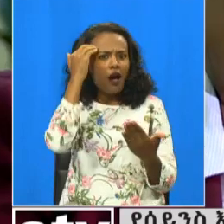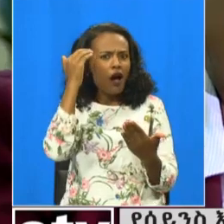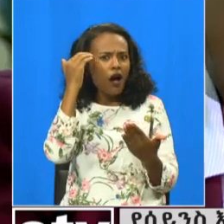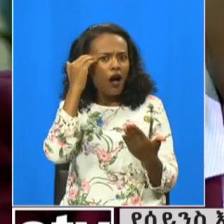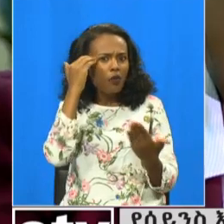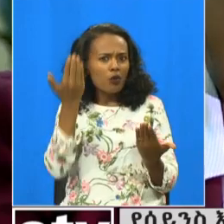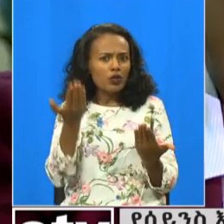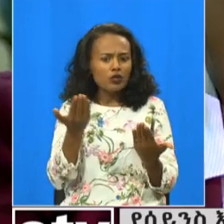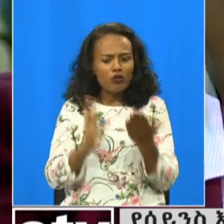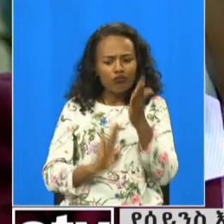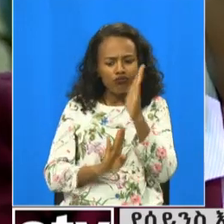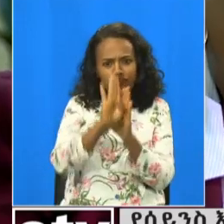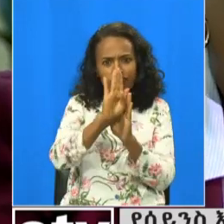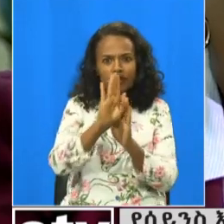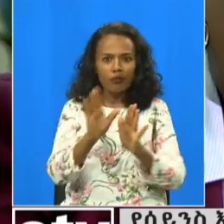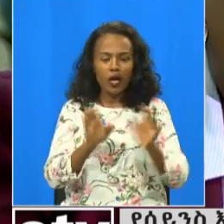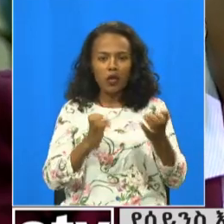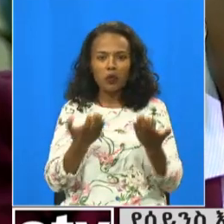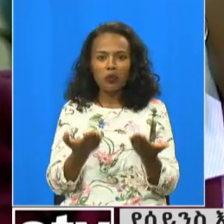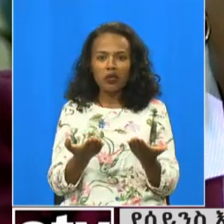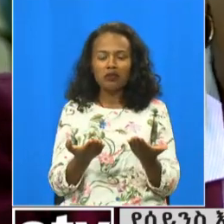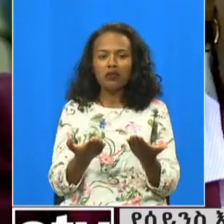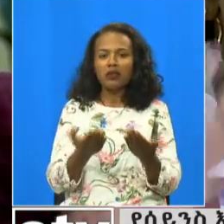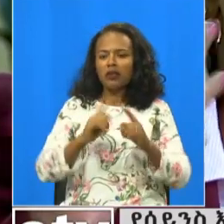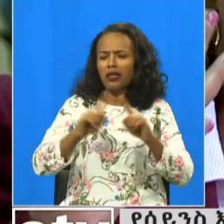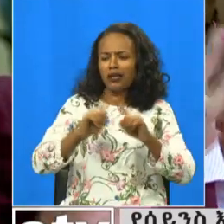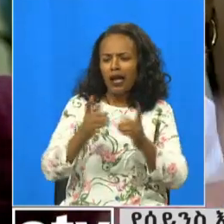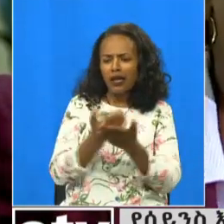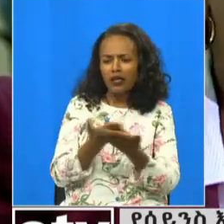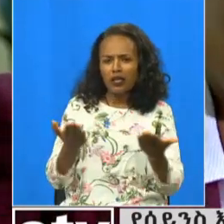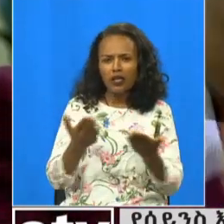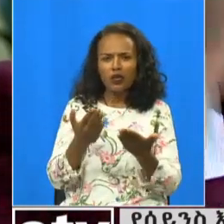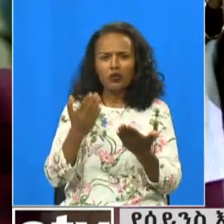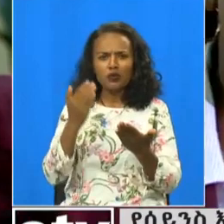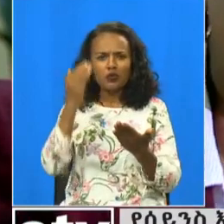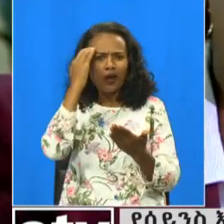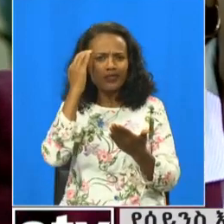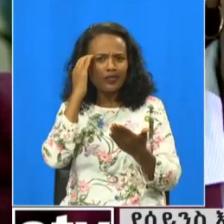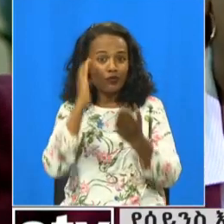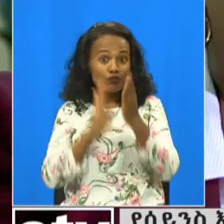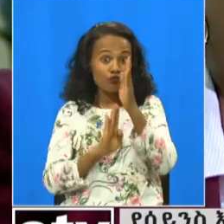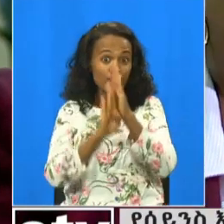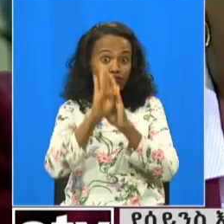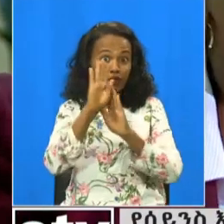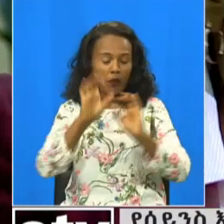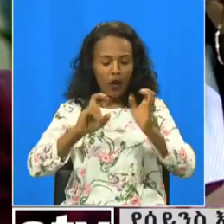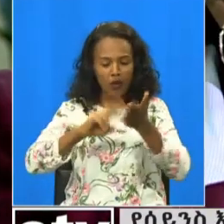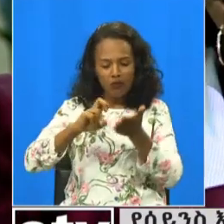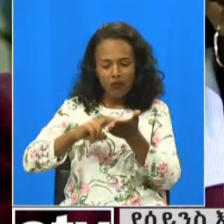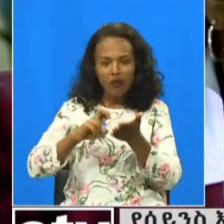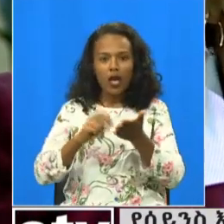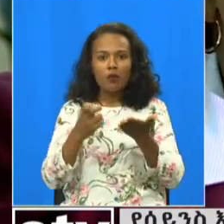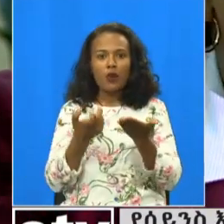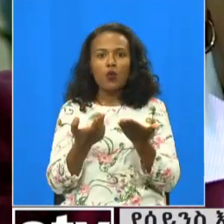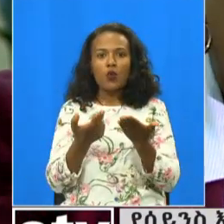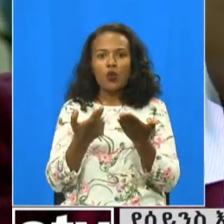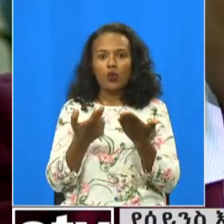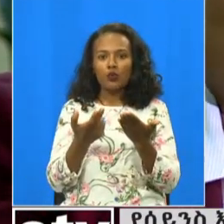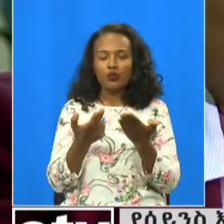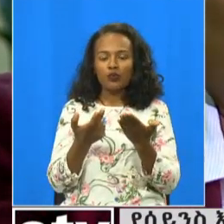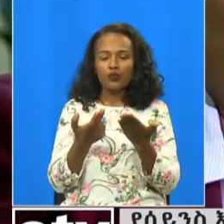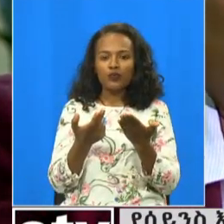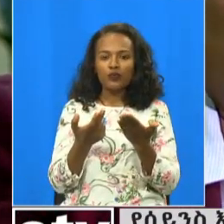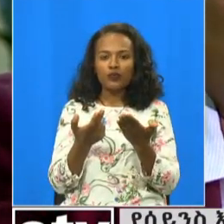አመሯቸውን የሚያበለጽጉ you know ሰብና ግንባታ ላይ አስተሳሰባቸው የሚያሰፉ ነገሮችን ያነበቡ